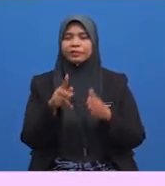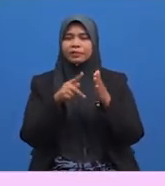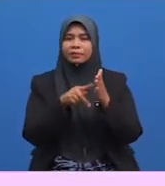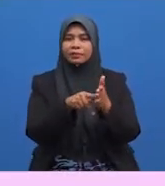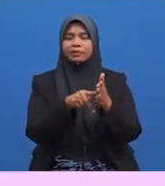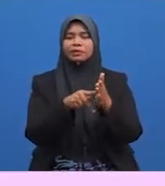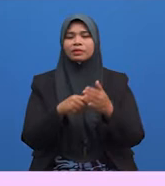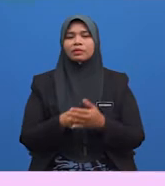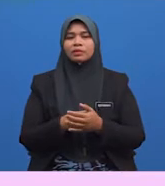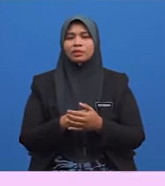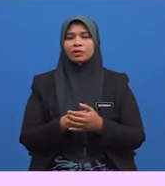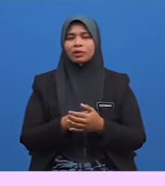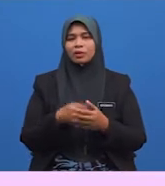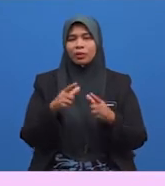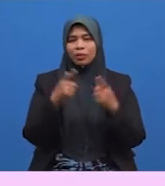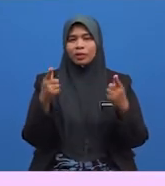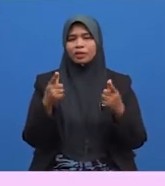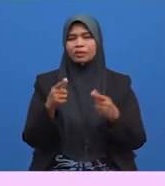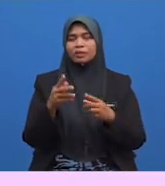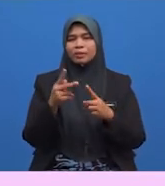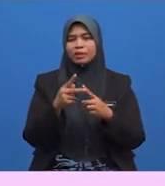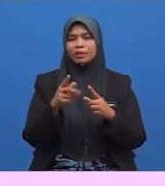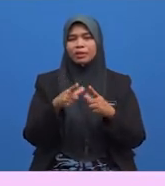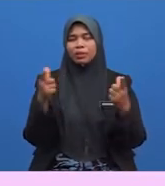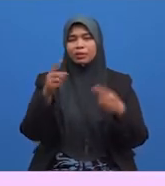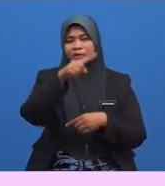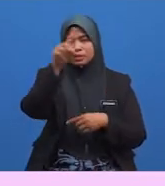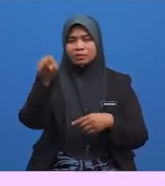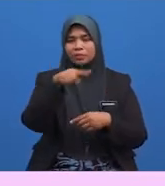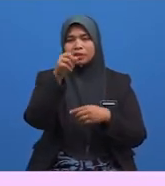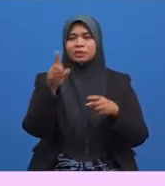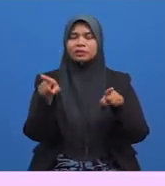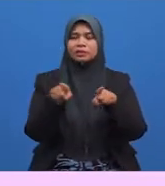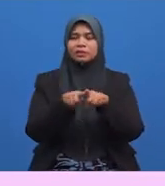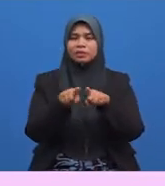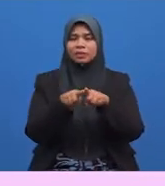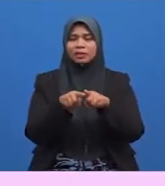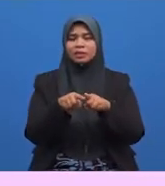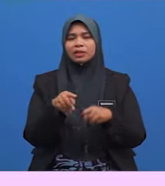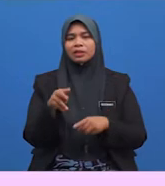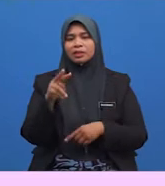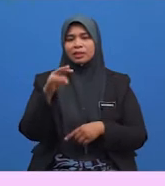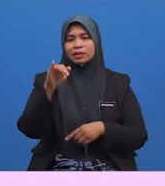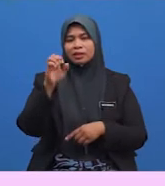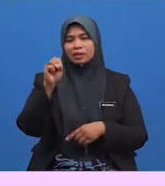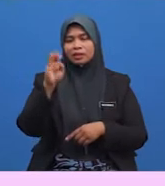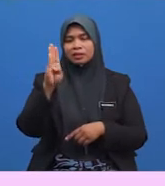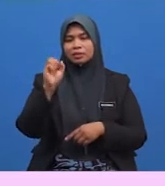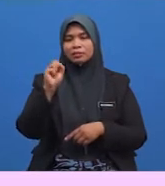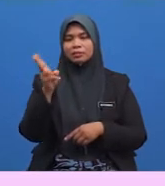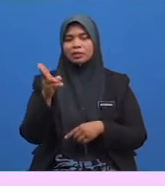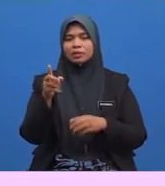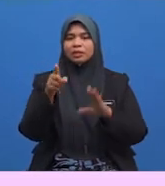menunjukkan nisbah luas sektor kepada luas bulatan sama dengan nisbah sudut pada